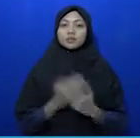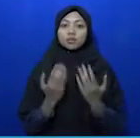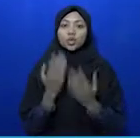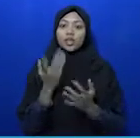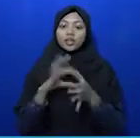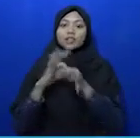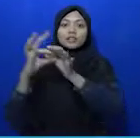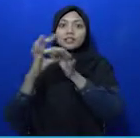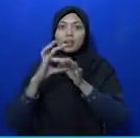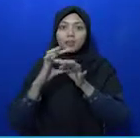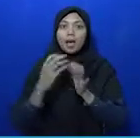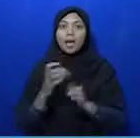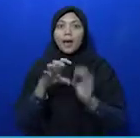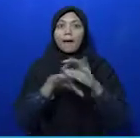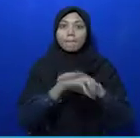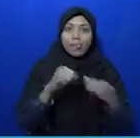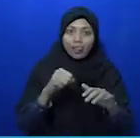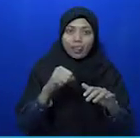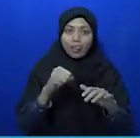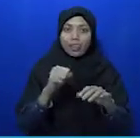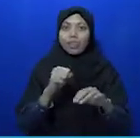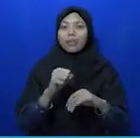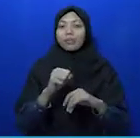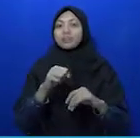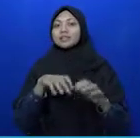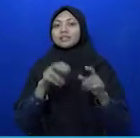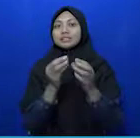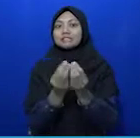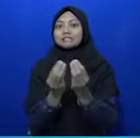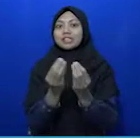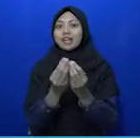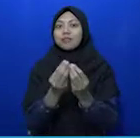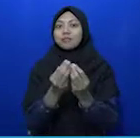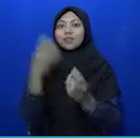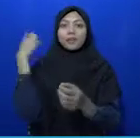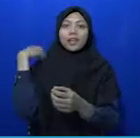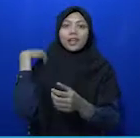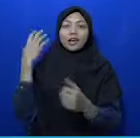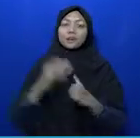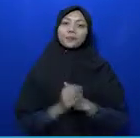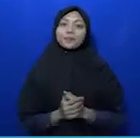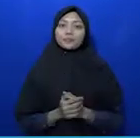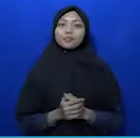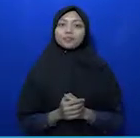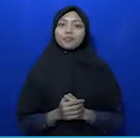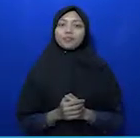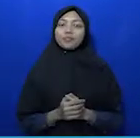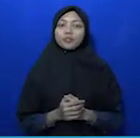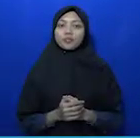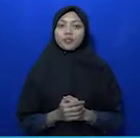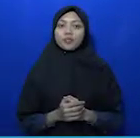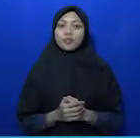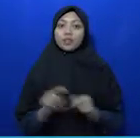secara diam-diam di Wall Street sana. Jadi mungkin itu akan menghindari istilah kemahalan atau segala macam karena memang itu